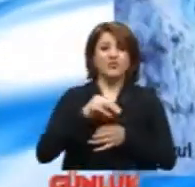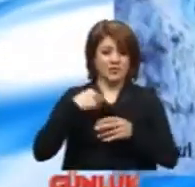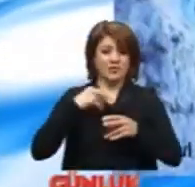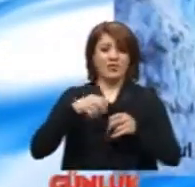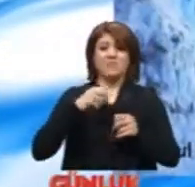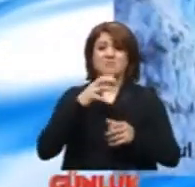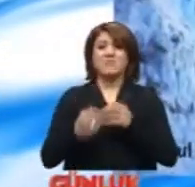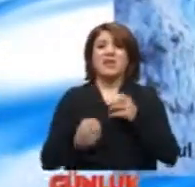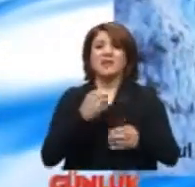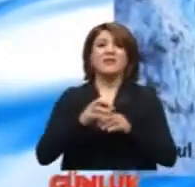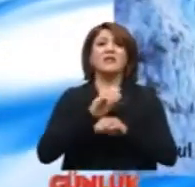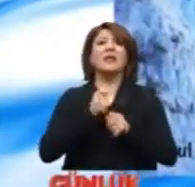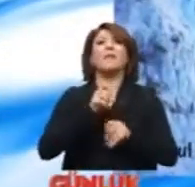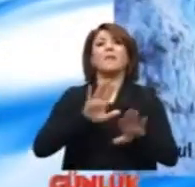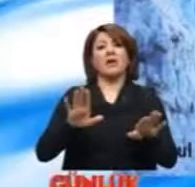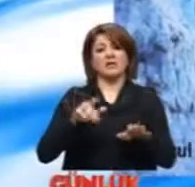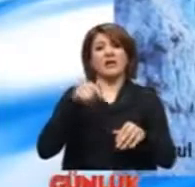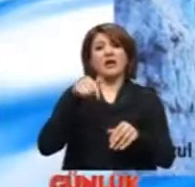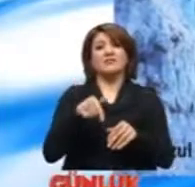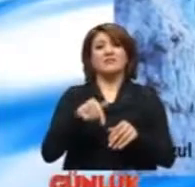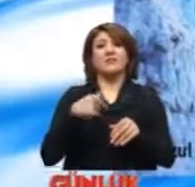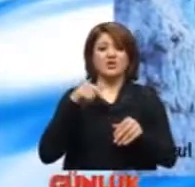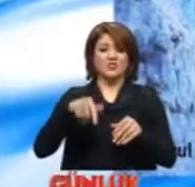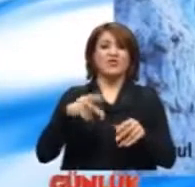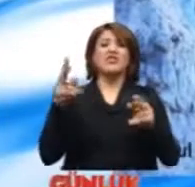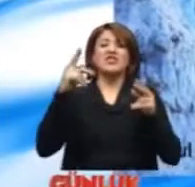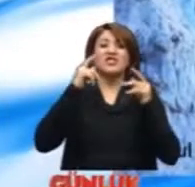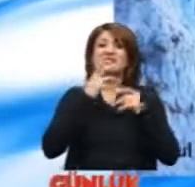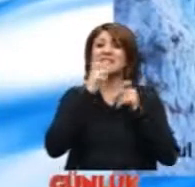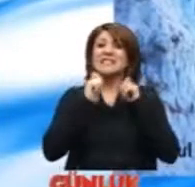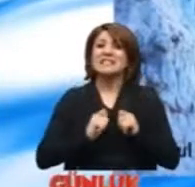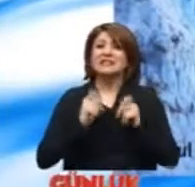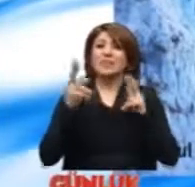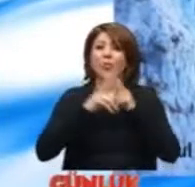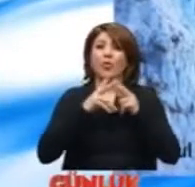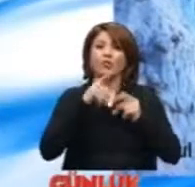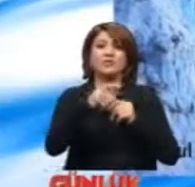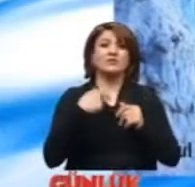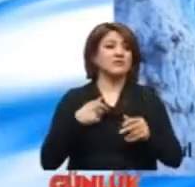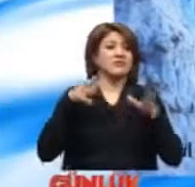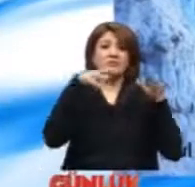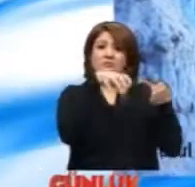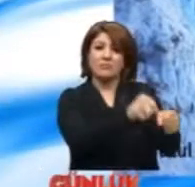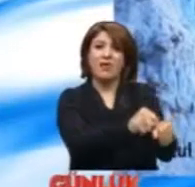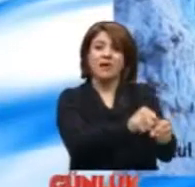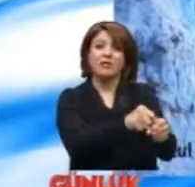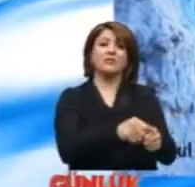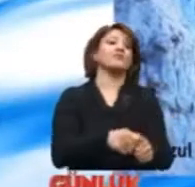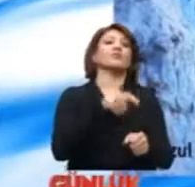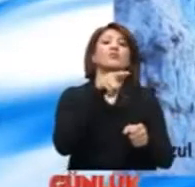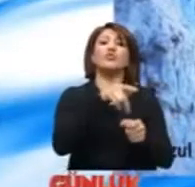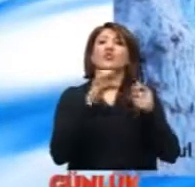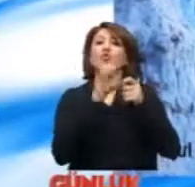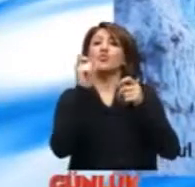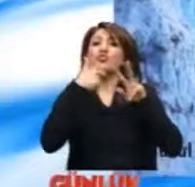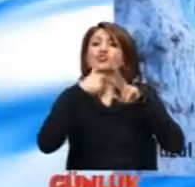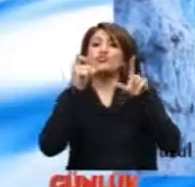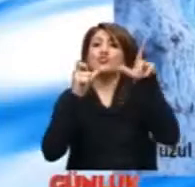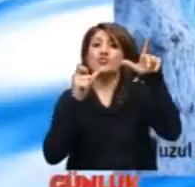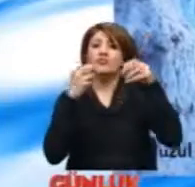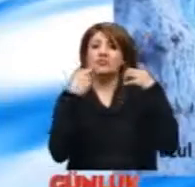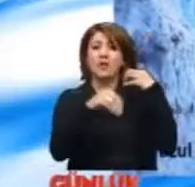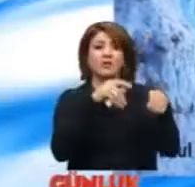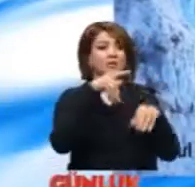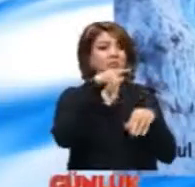rahat edemeyecek galiba. Şili polisi Patagonya bölgesinde buzul çalan bir adamı yakalayarak tutukladı. Buzulları barlara ve gece